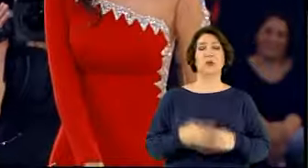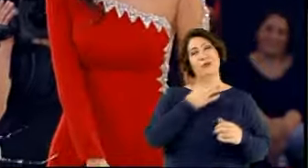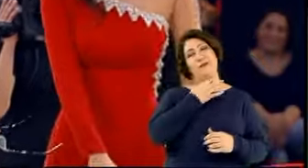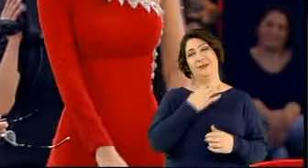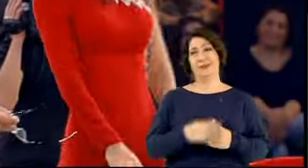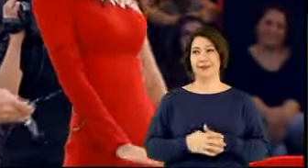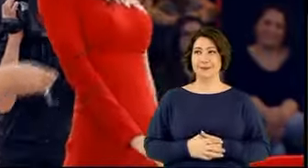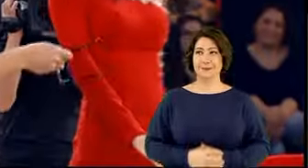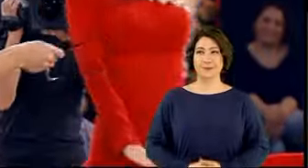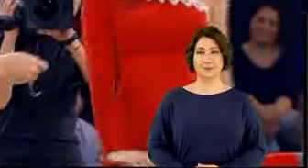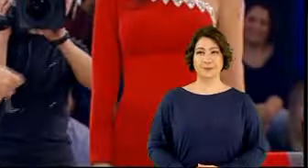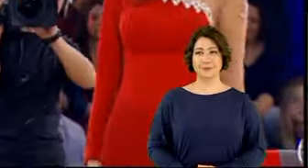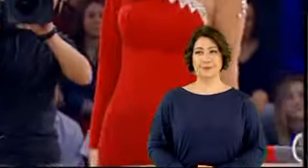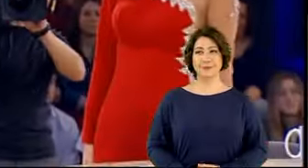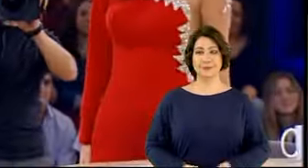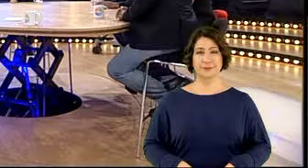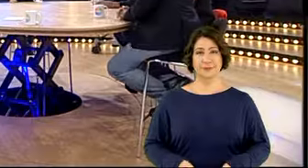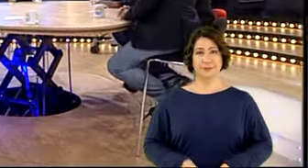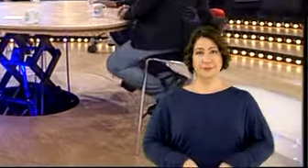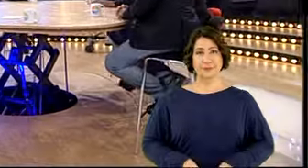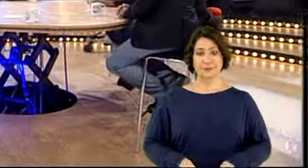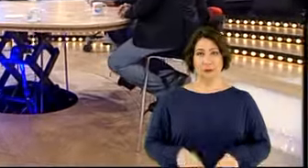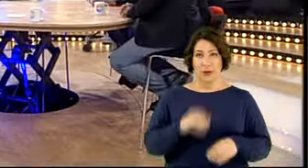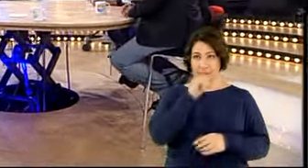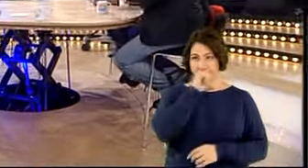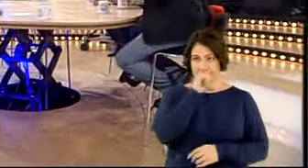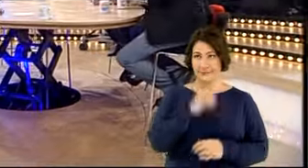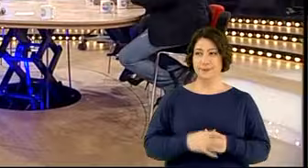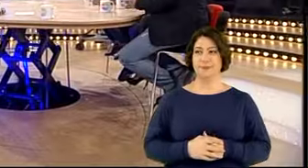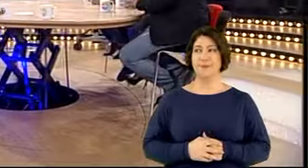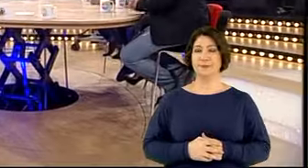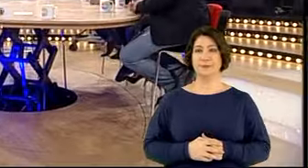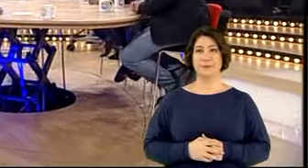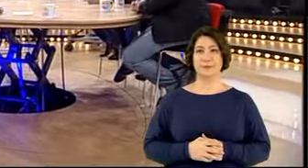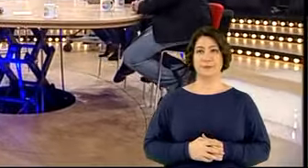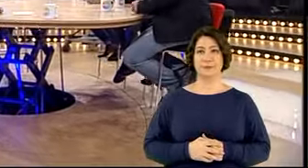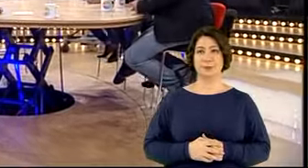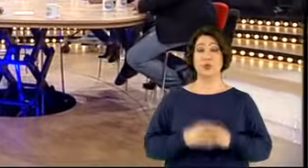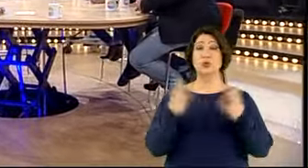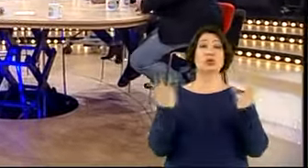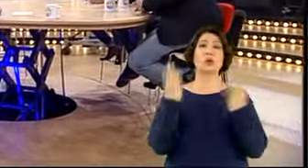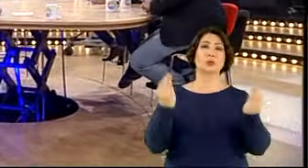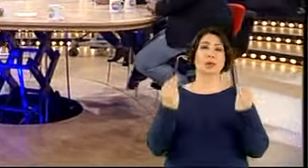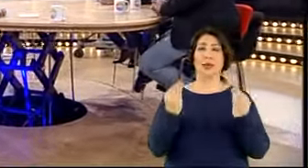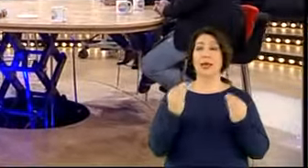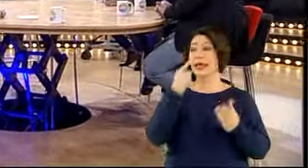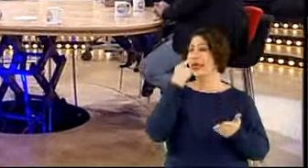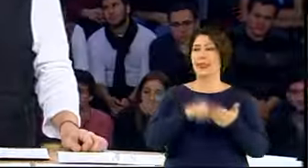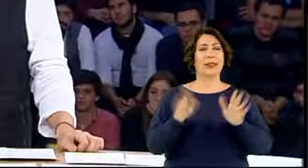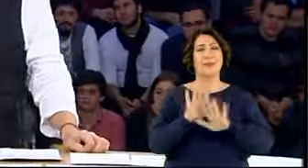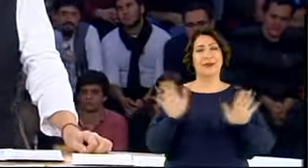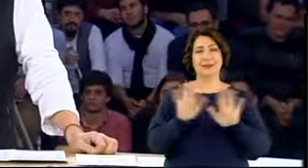Lütfen. Buyurun lütfen. Buyurun lütfen. Niye kalkmış? Çok güzel.